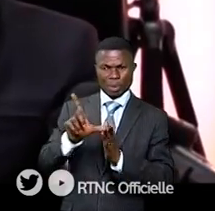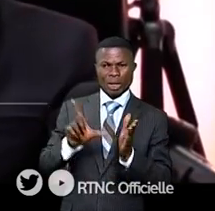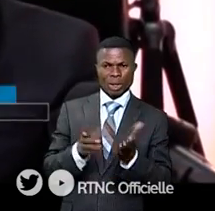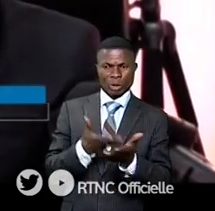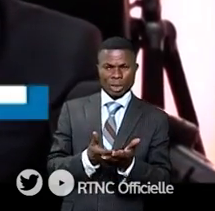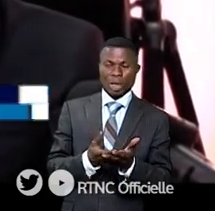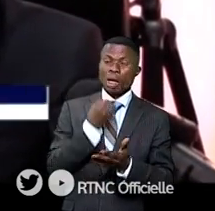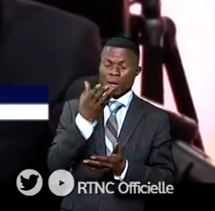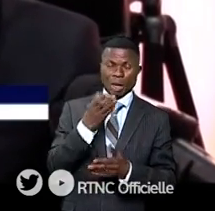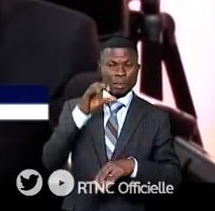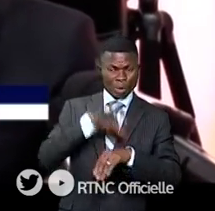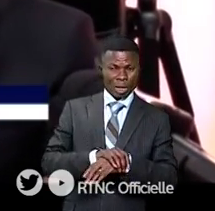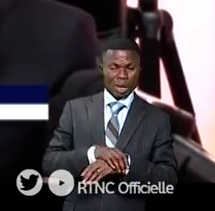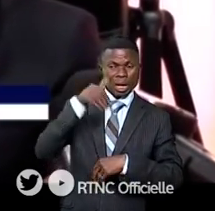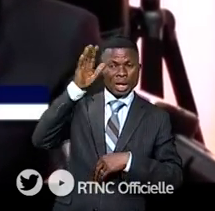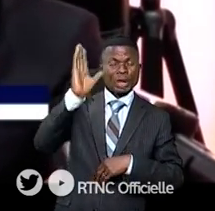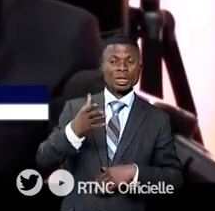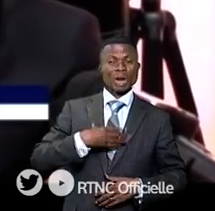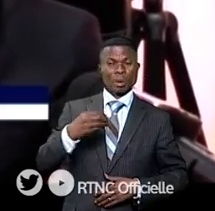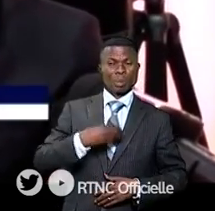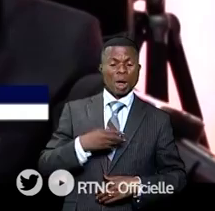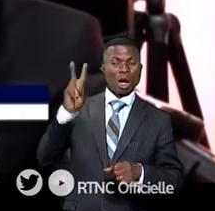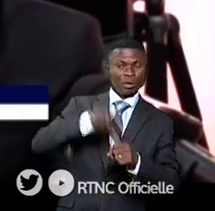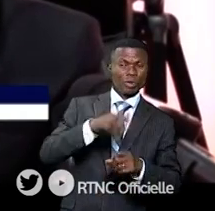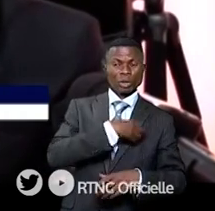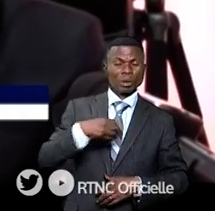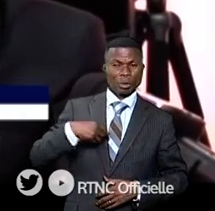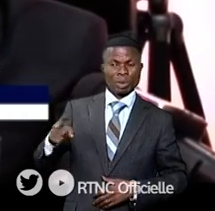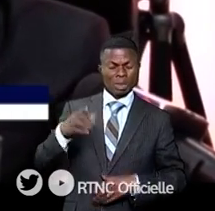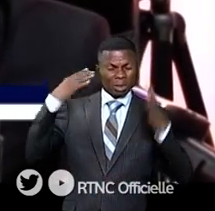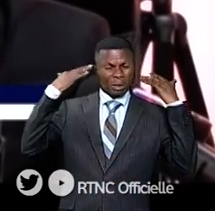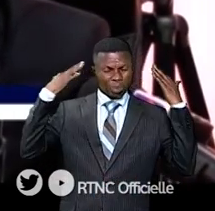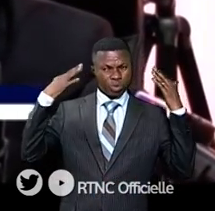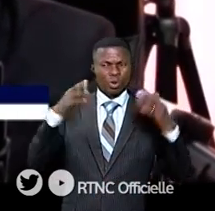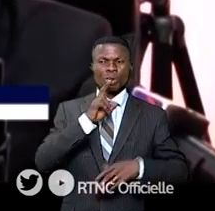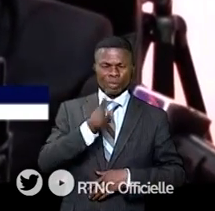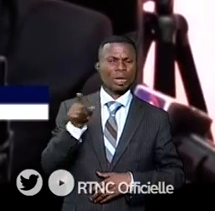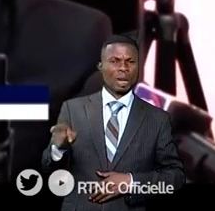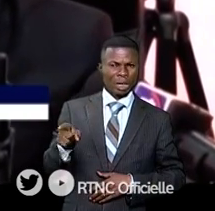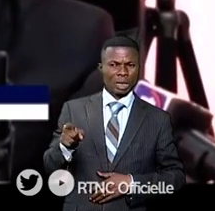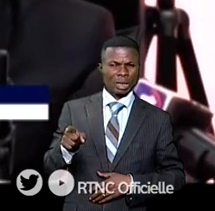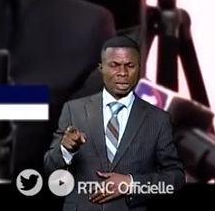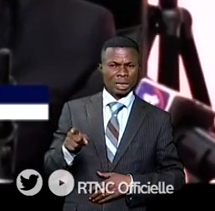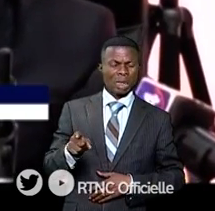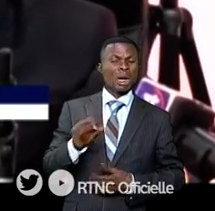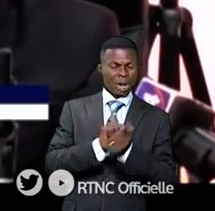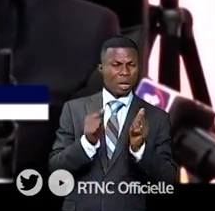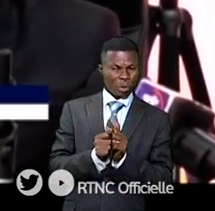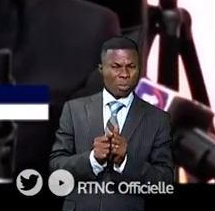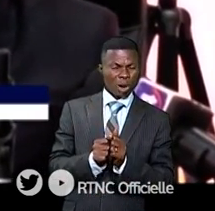se retrouve face à des sujets étrangers sur lesquels les soupçons sérieux des culpabilités